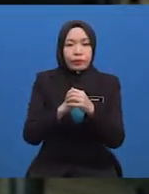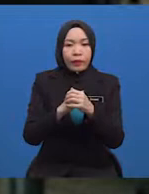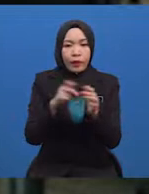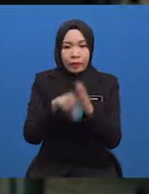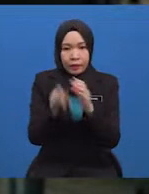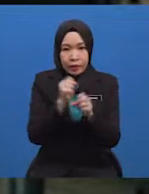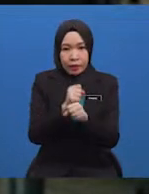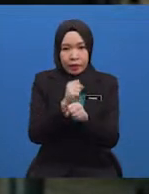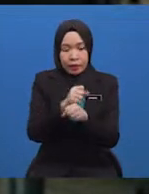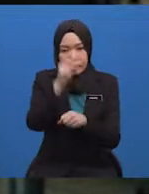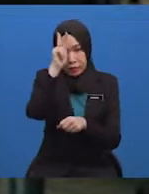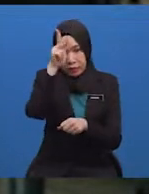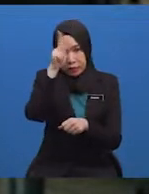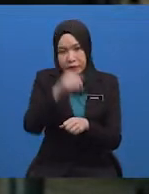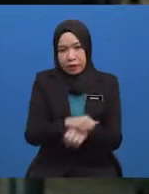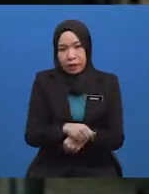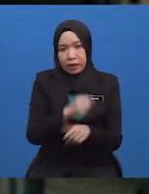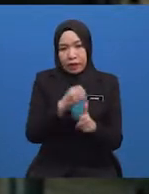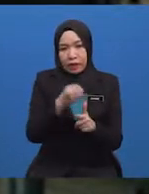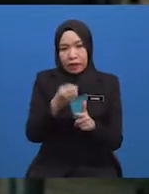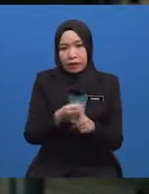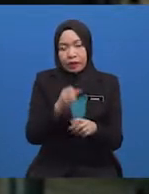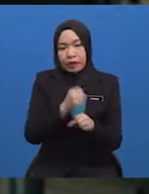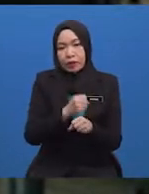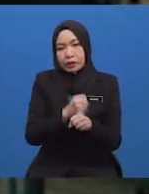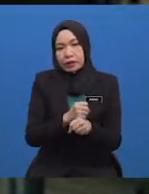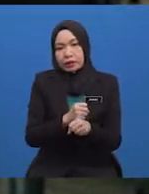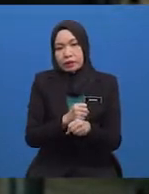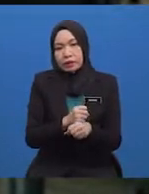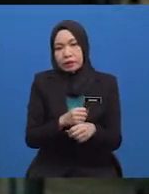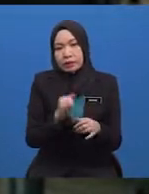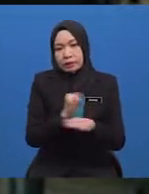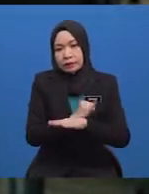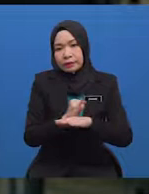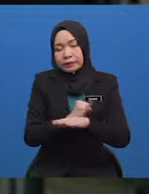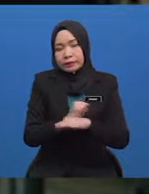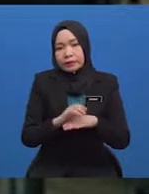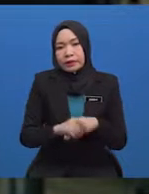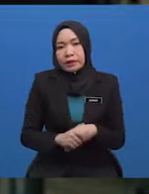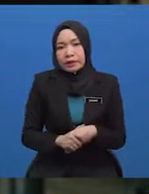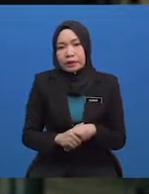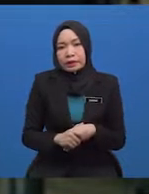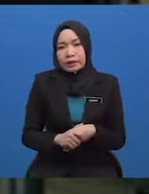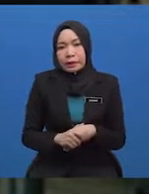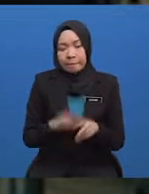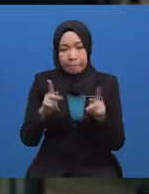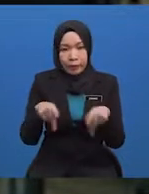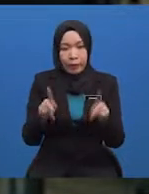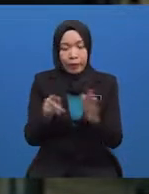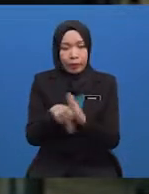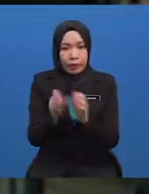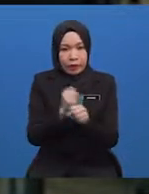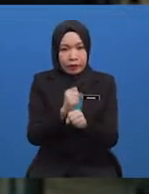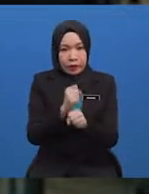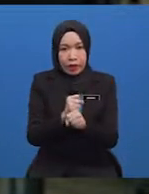perluasan industri ke kawasan luar bandar. Peluang pekerjaan yang terdapat dalam pelbagai sektor